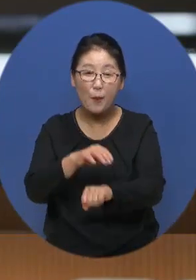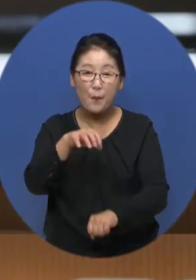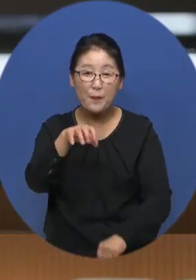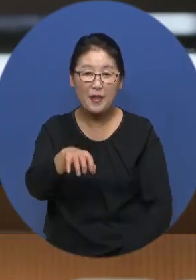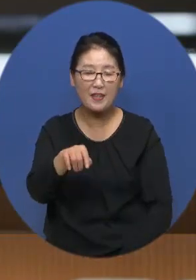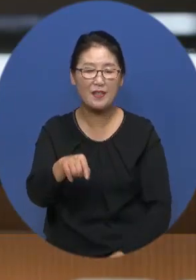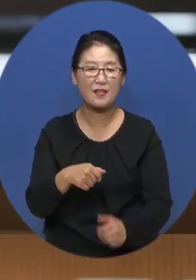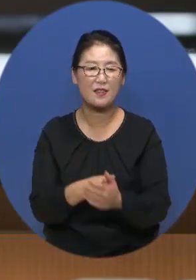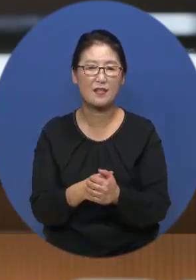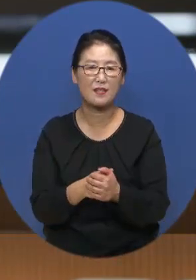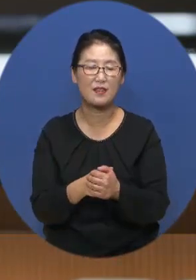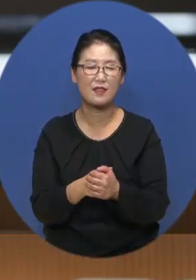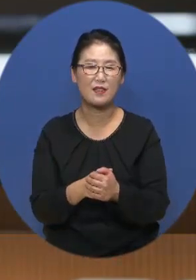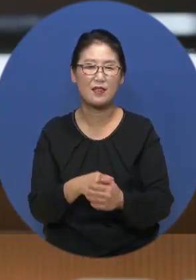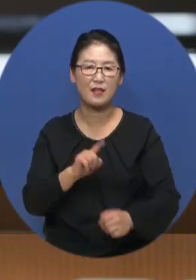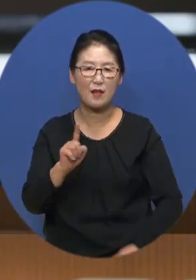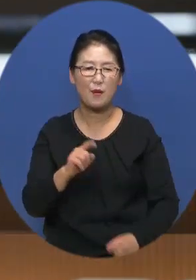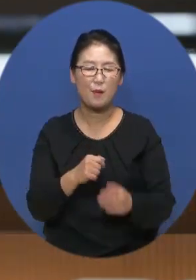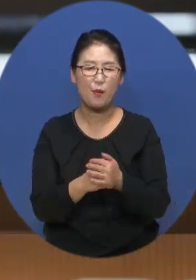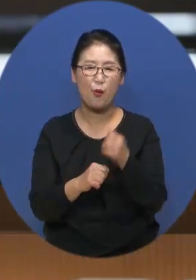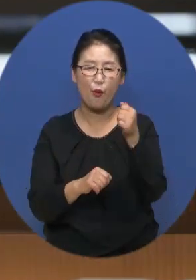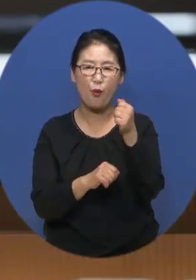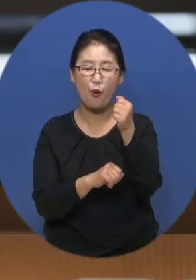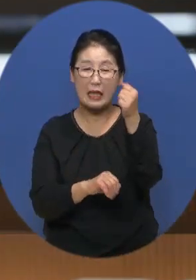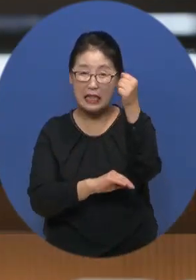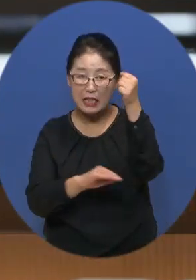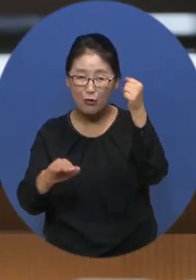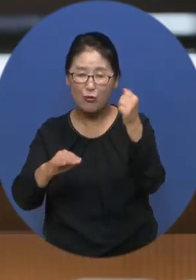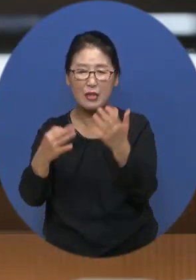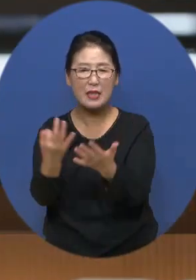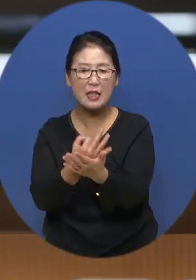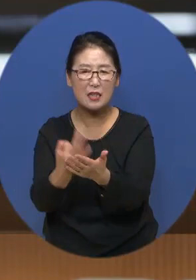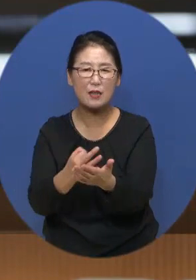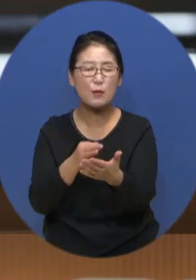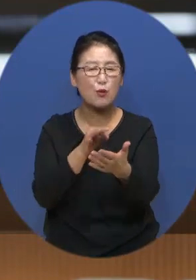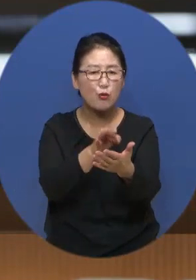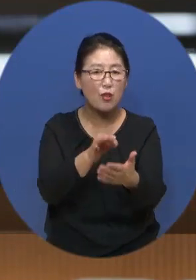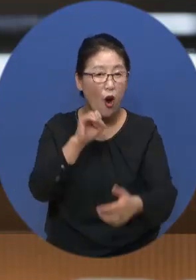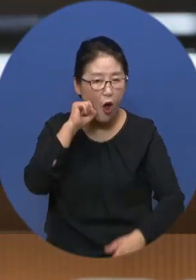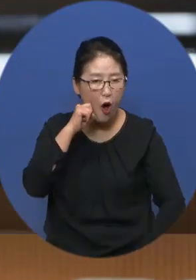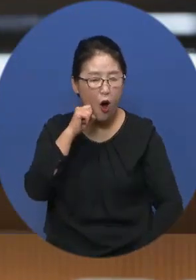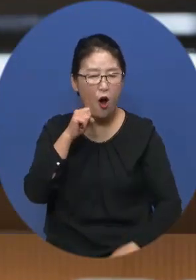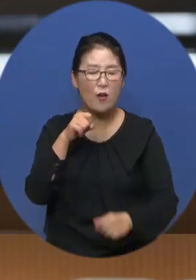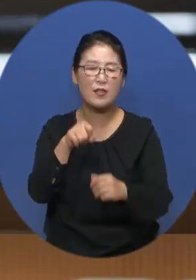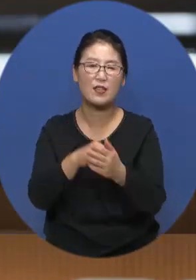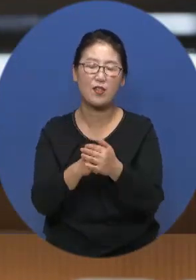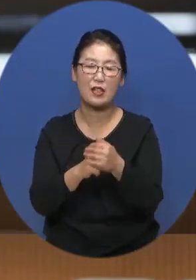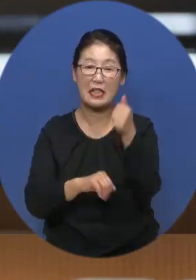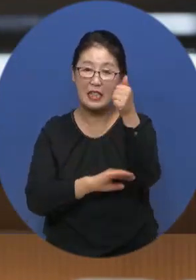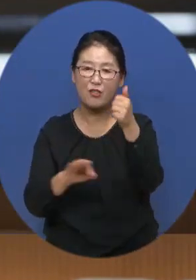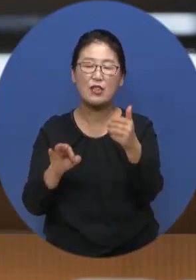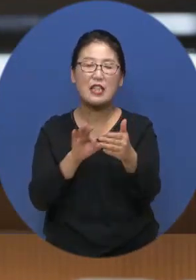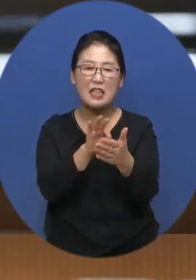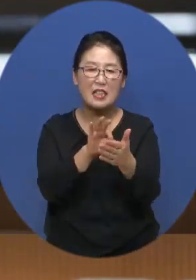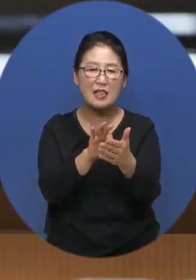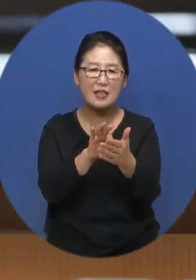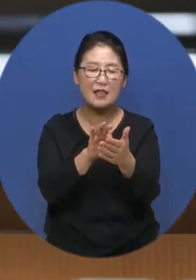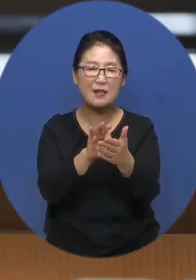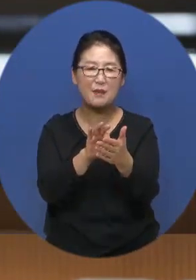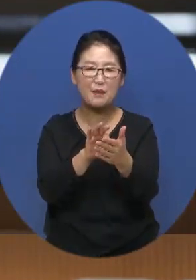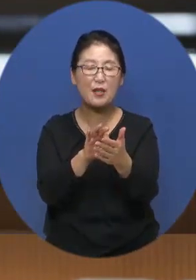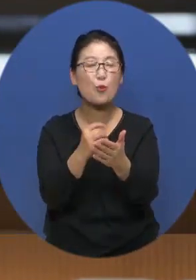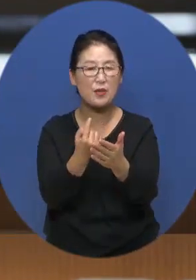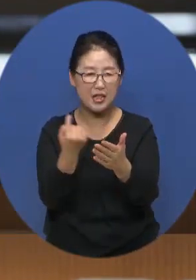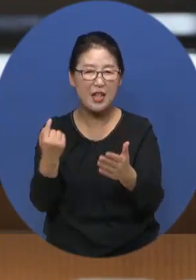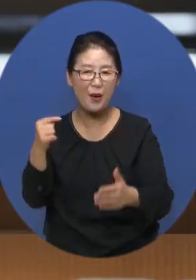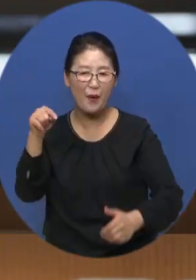주기 이제 힘든 구조가 되어서 이제 최저임금 적용 제외를 많이 받고 있어요. 많은 시설들이. 그건 이제 자폐성